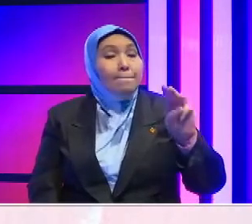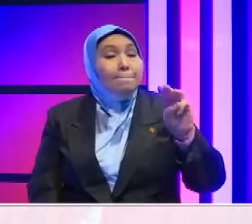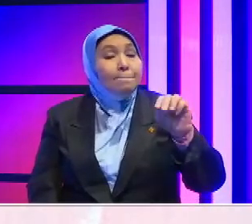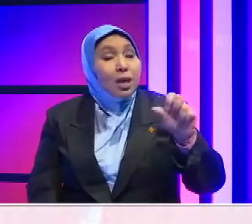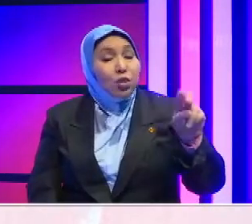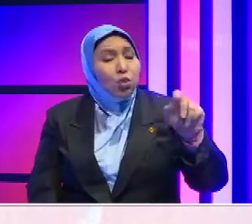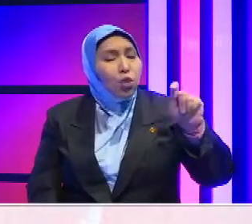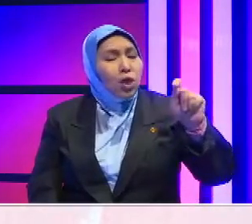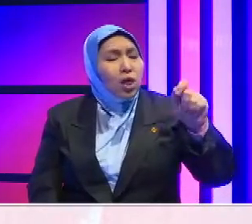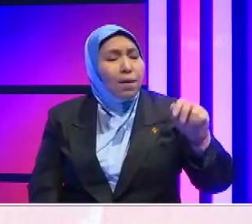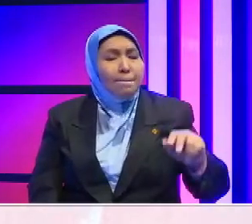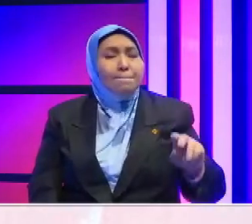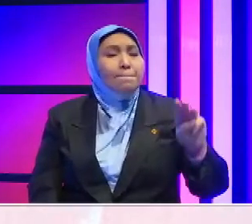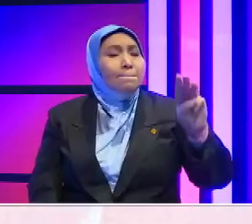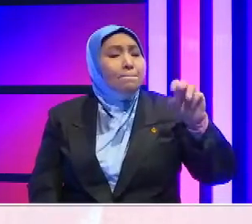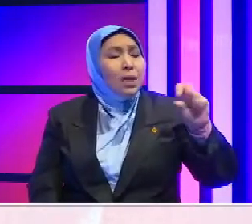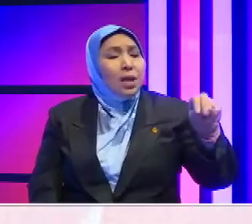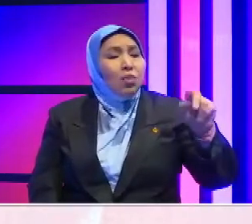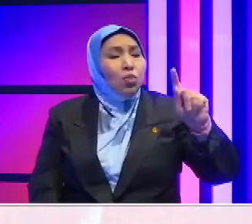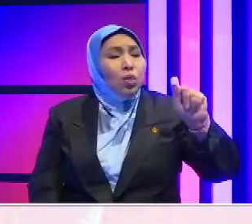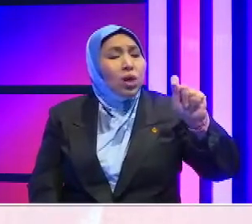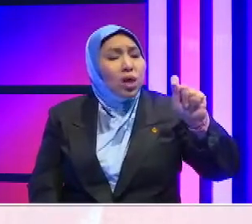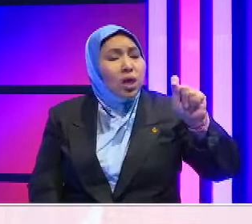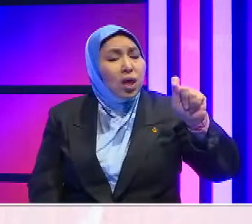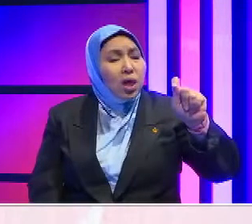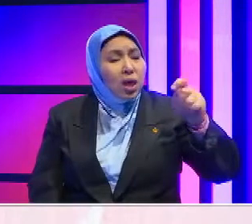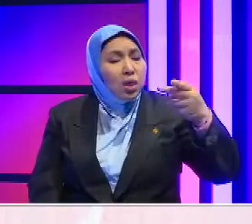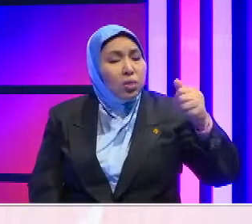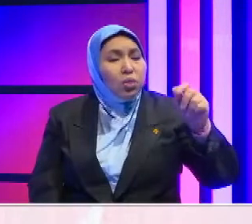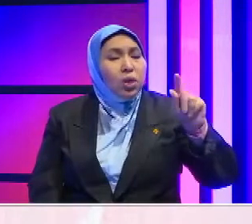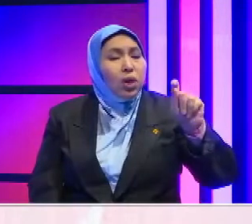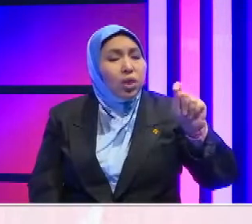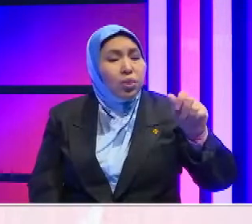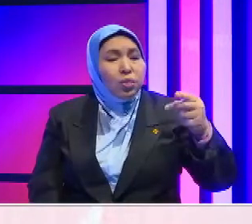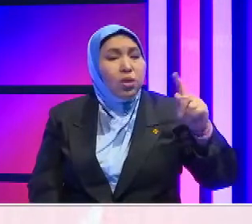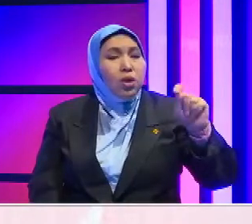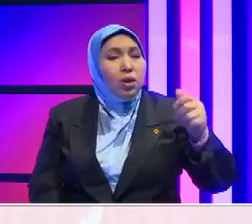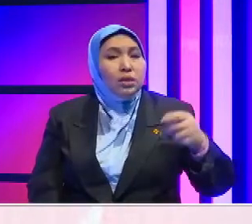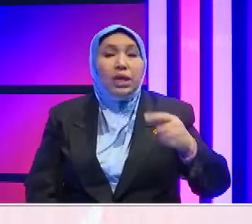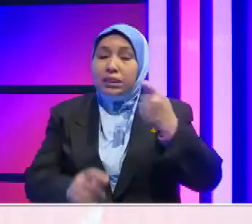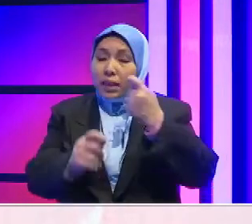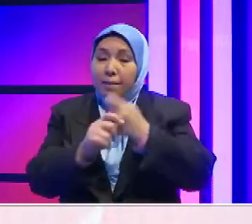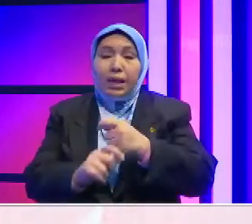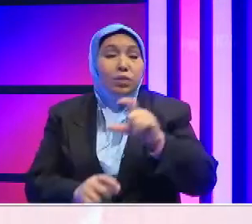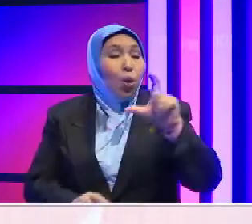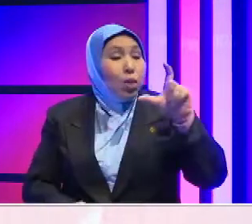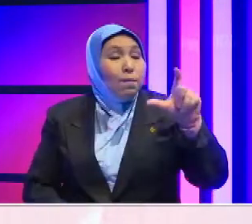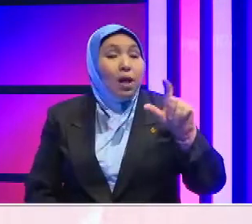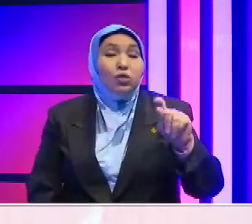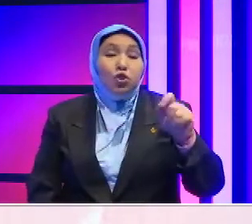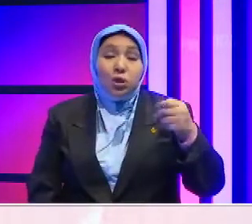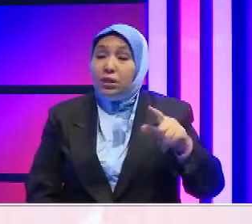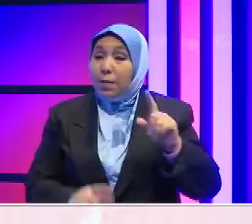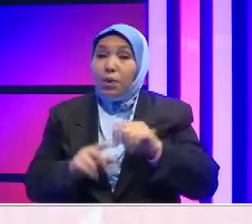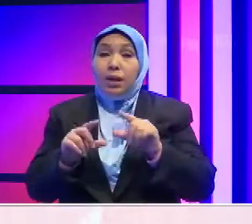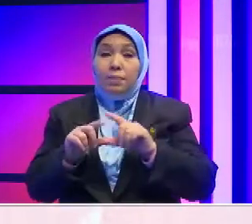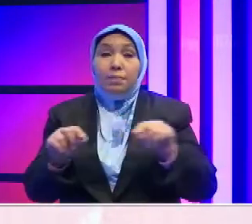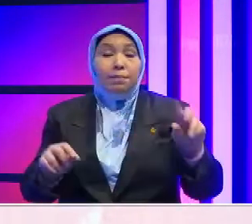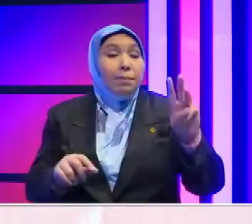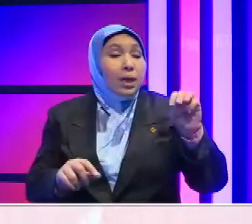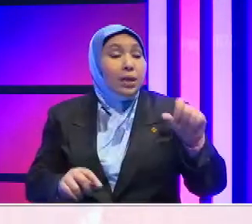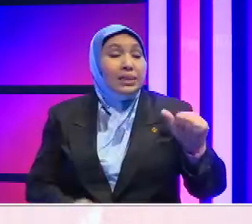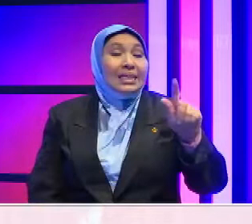Opick Mio please tetap dibaca tebal tidak boleh di nipis Can